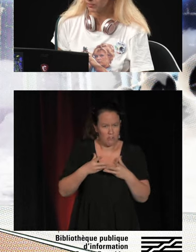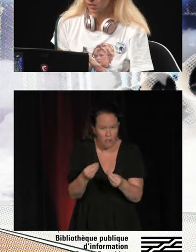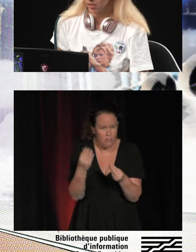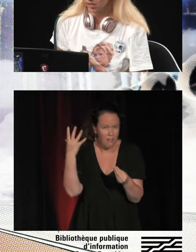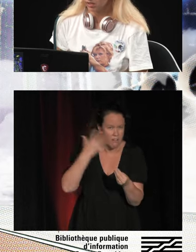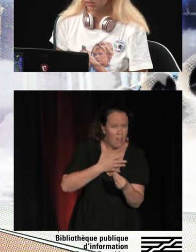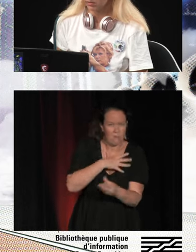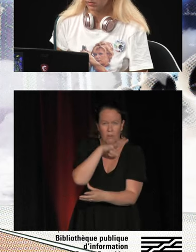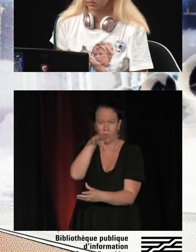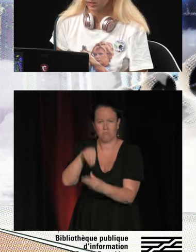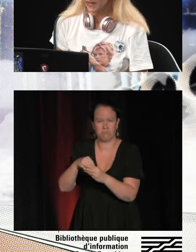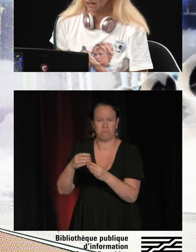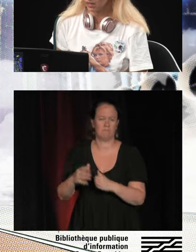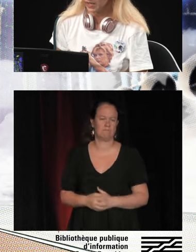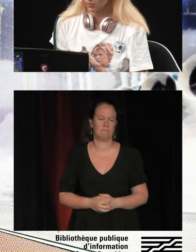Donc